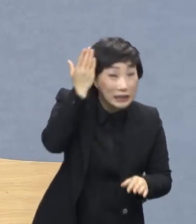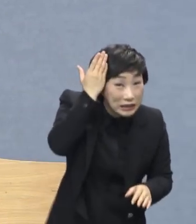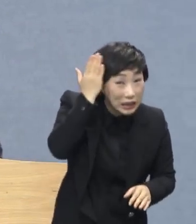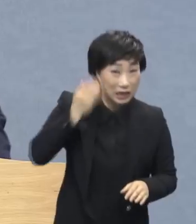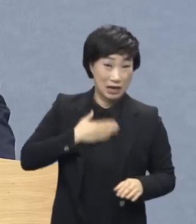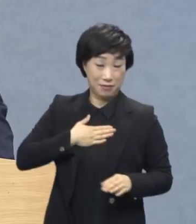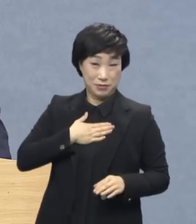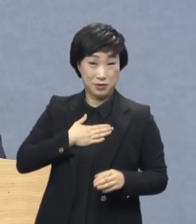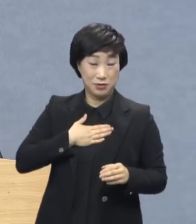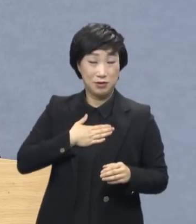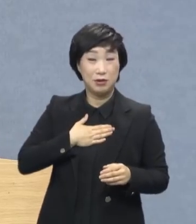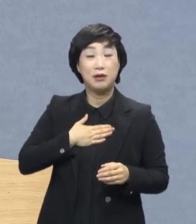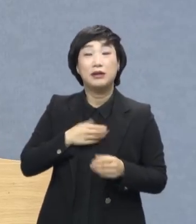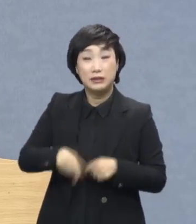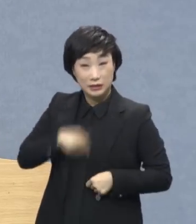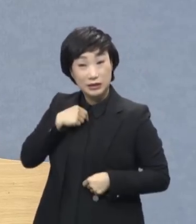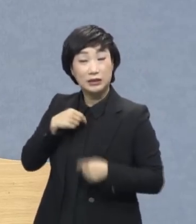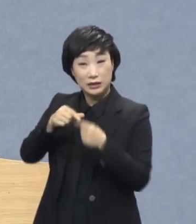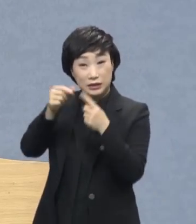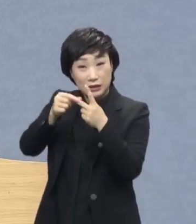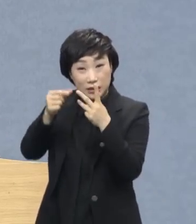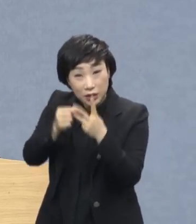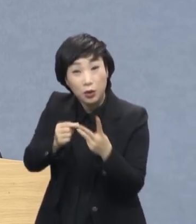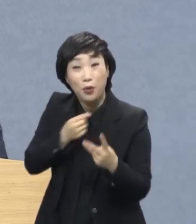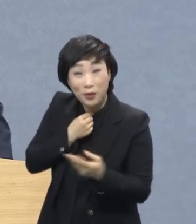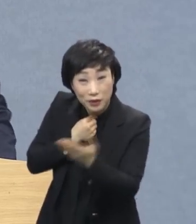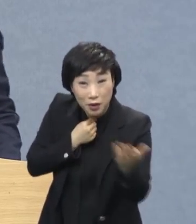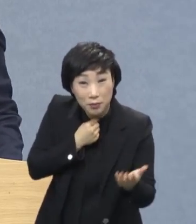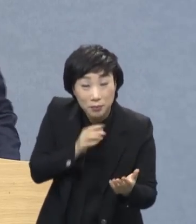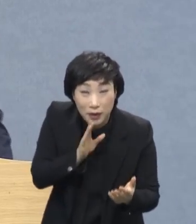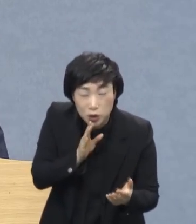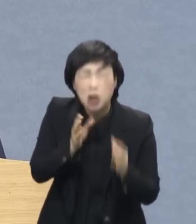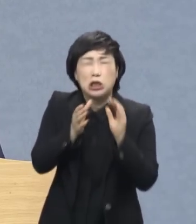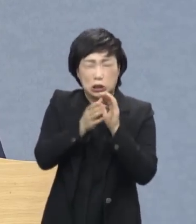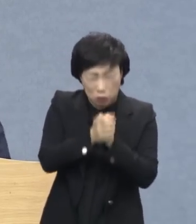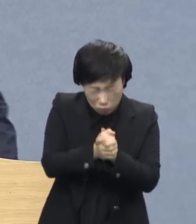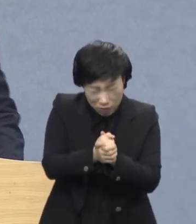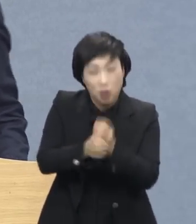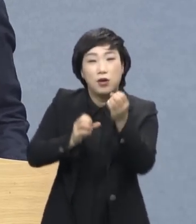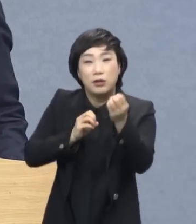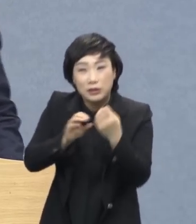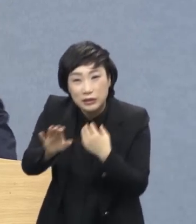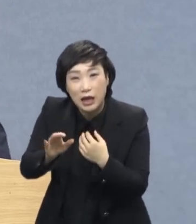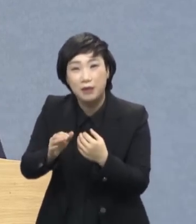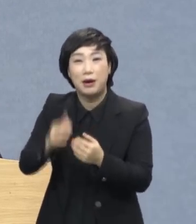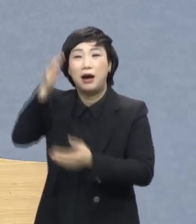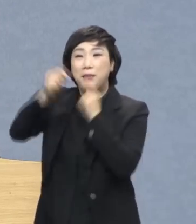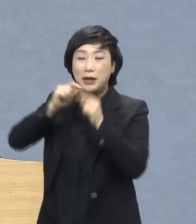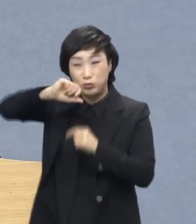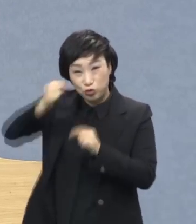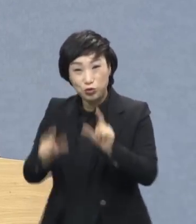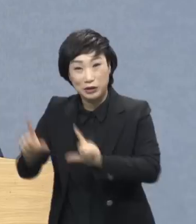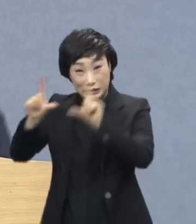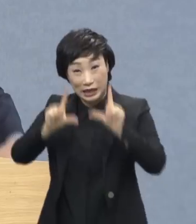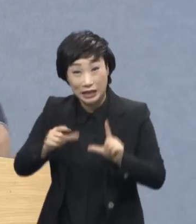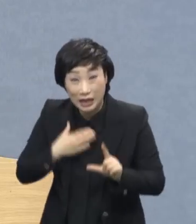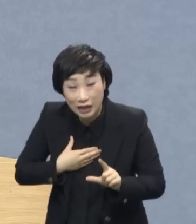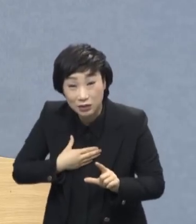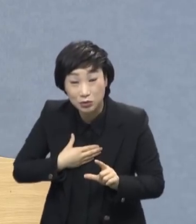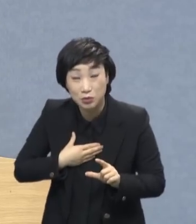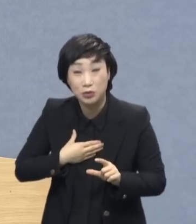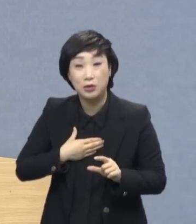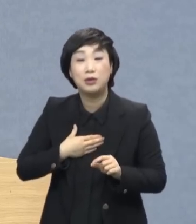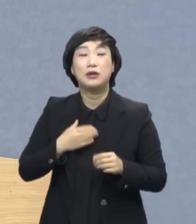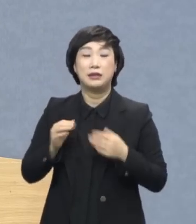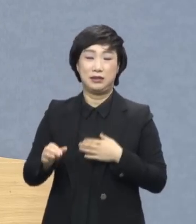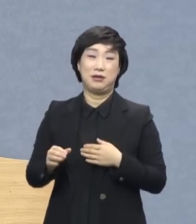지정의의가 되려면 여러분들이 기도하고 응답받고 네. 말씀대로 살아서